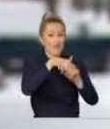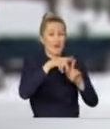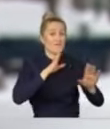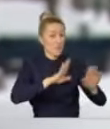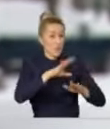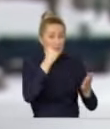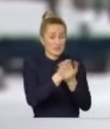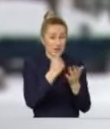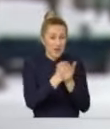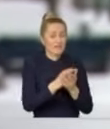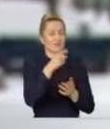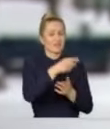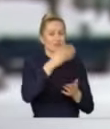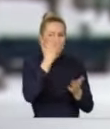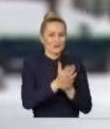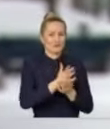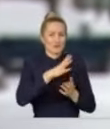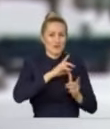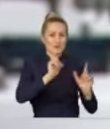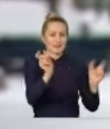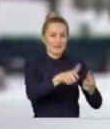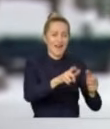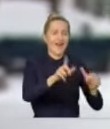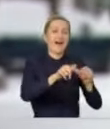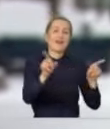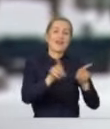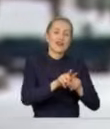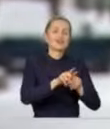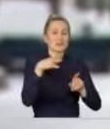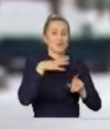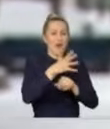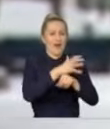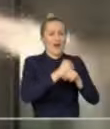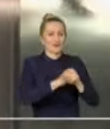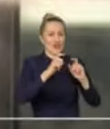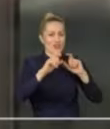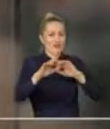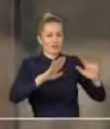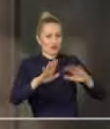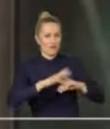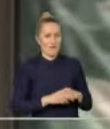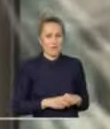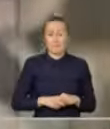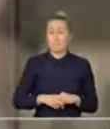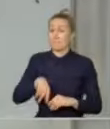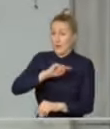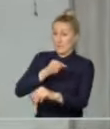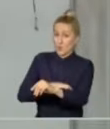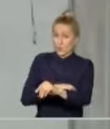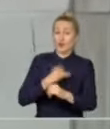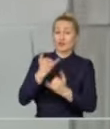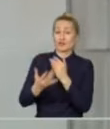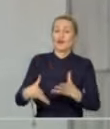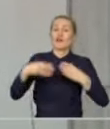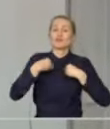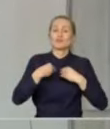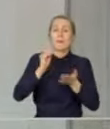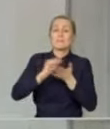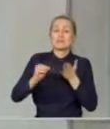sprawie był nie tylko zatrzymany, ale również tymczasowo aresztowany. Prokuratura po uzyskaniu pisemnego